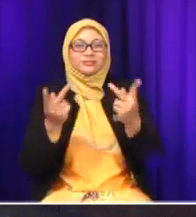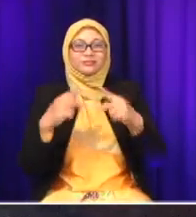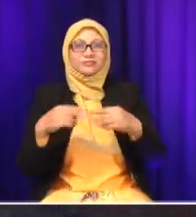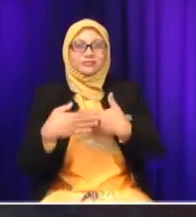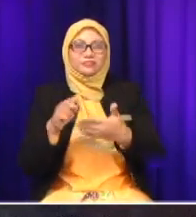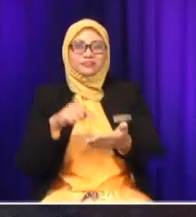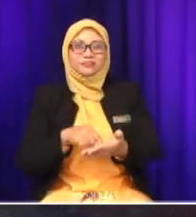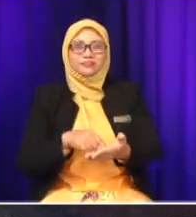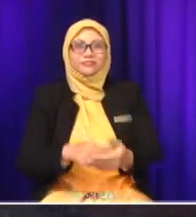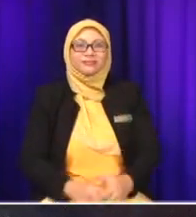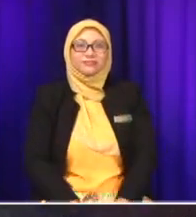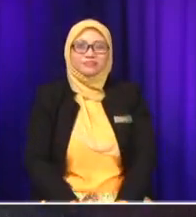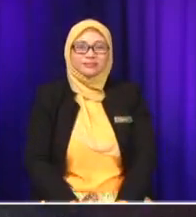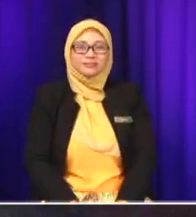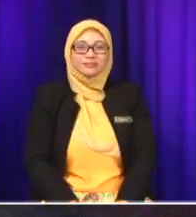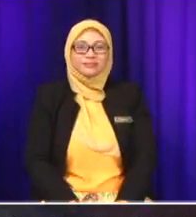SPM